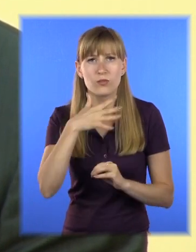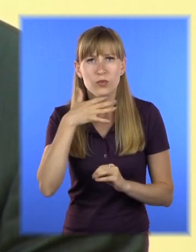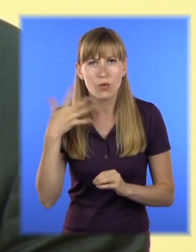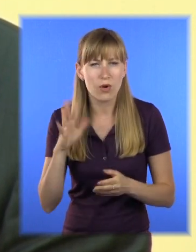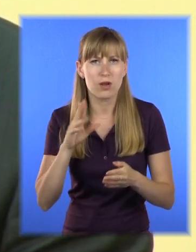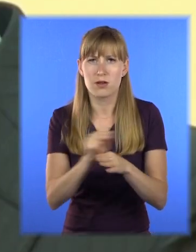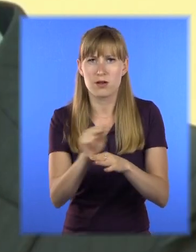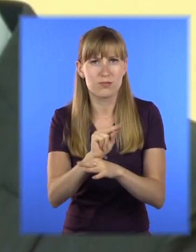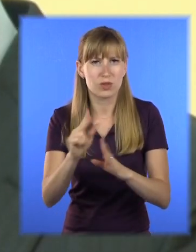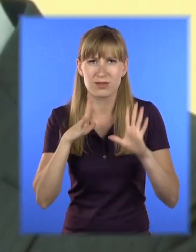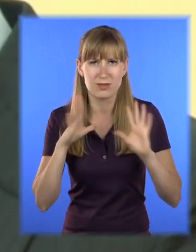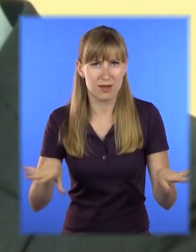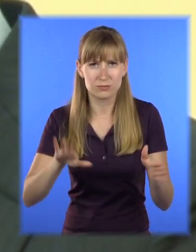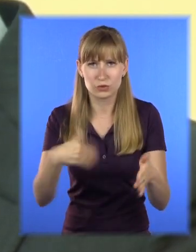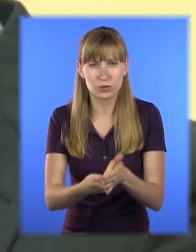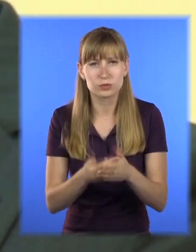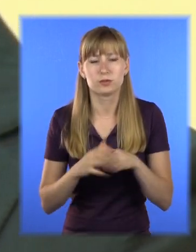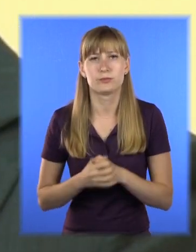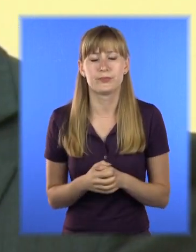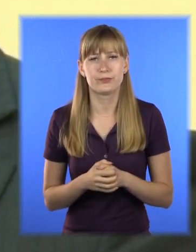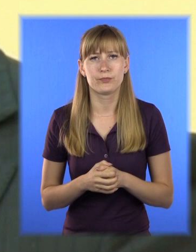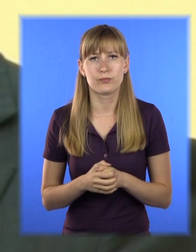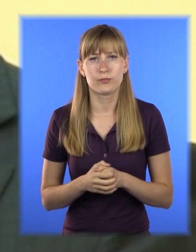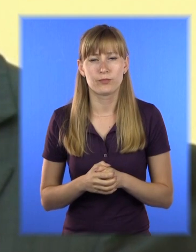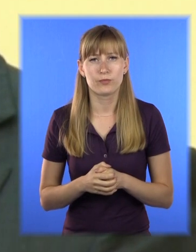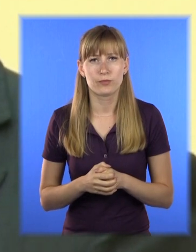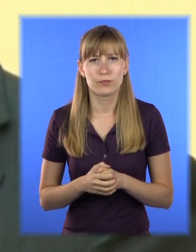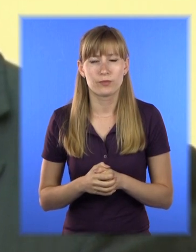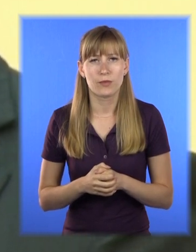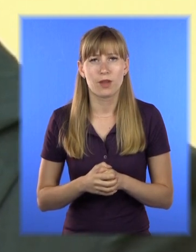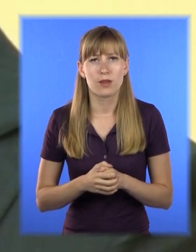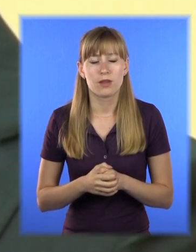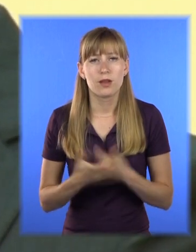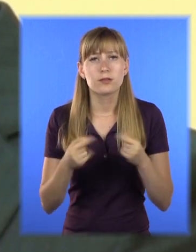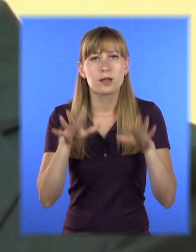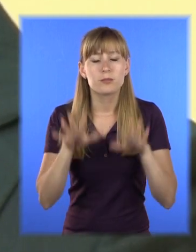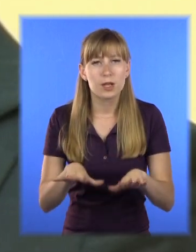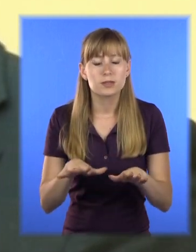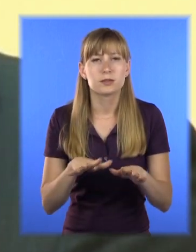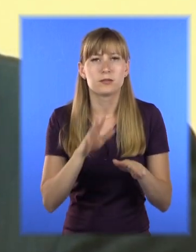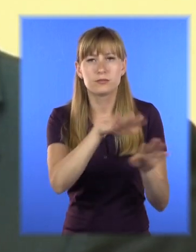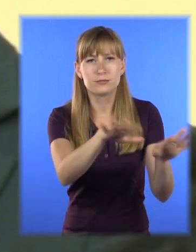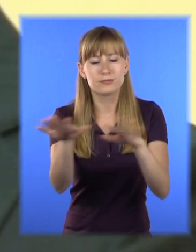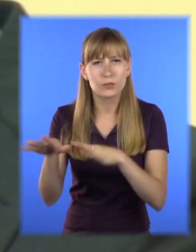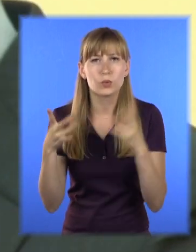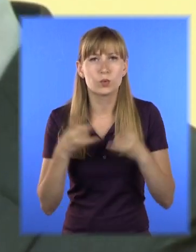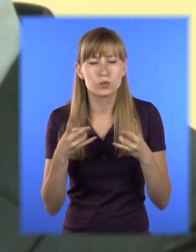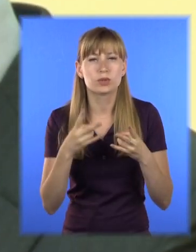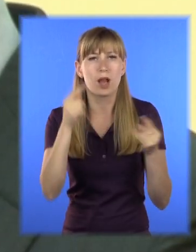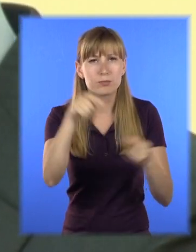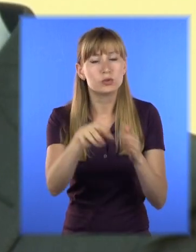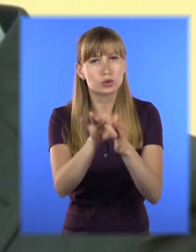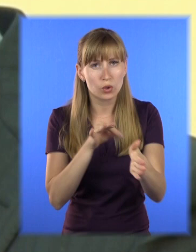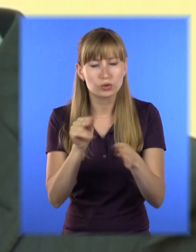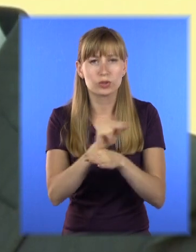ремонт не проводилося. Там, де ситуація дозволяє, будемо йти іншим шляхом, виконувати так званий поточний ремонт.